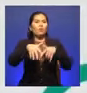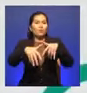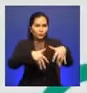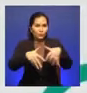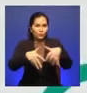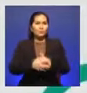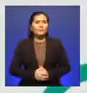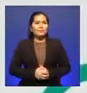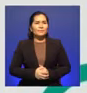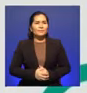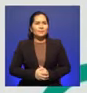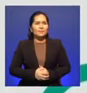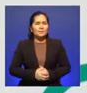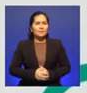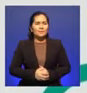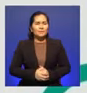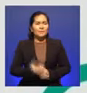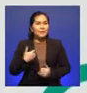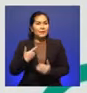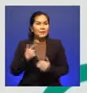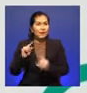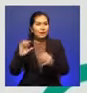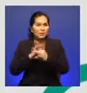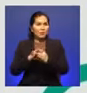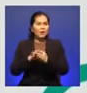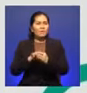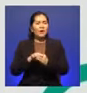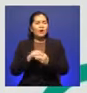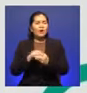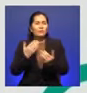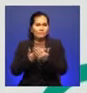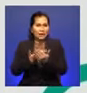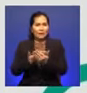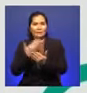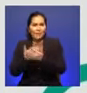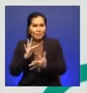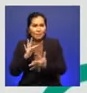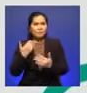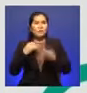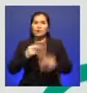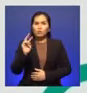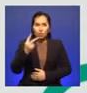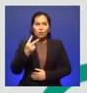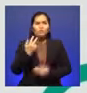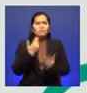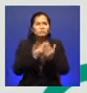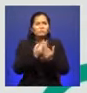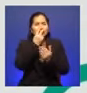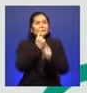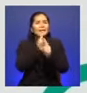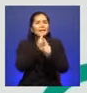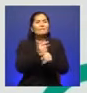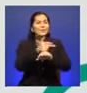ในเรื่องของการสร้างหลักประกันครับที่เป็นตัวเงินแล้วก็ที่เป็นที่ไม่ใช่ตัวเงินนะครับอย่างที่เป็นตัวเงินก็อย่างที่เราเห็นได้สักครู่นะครับในเรื่อง